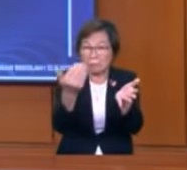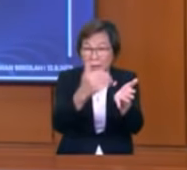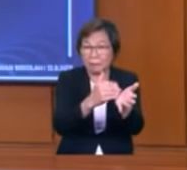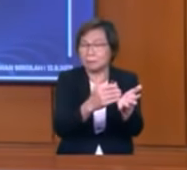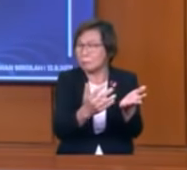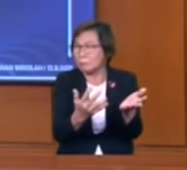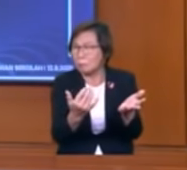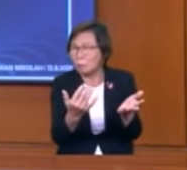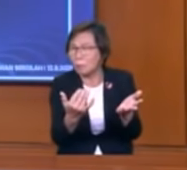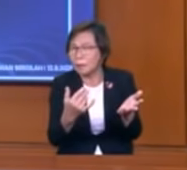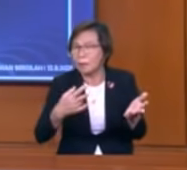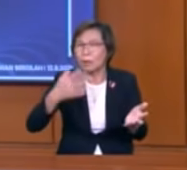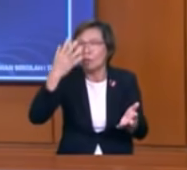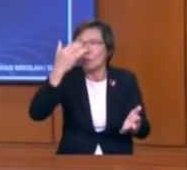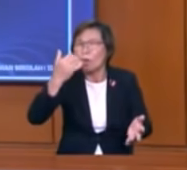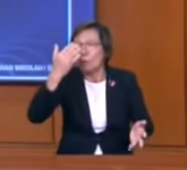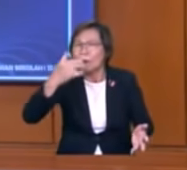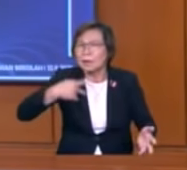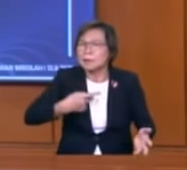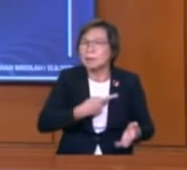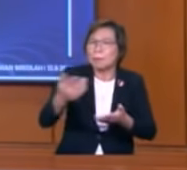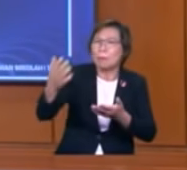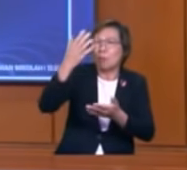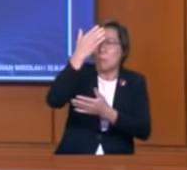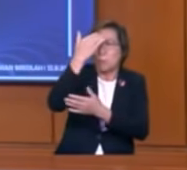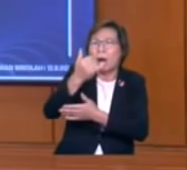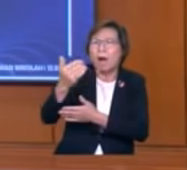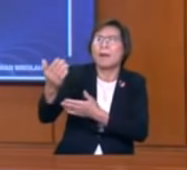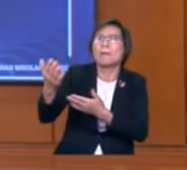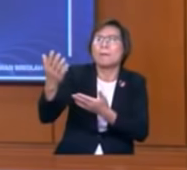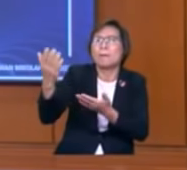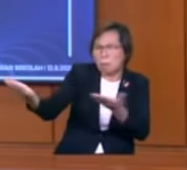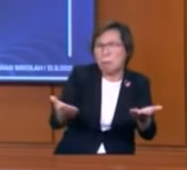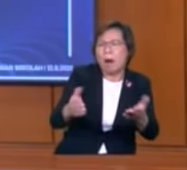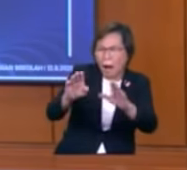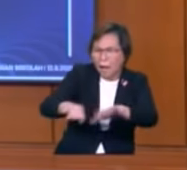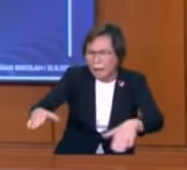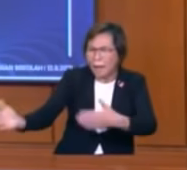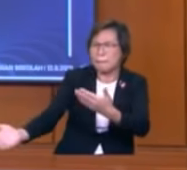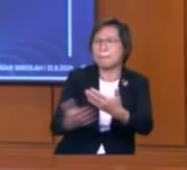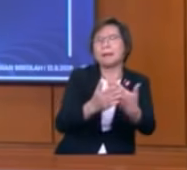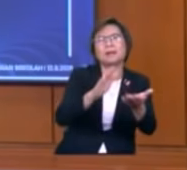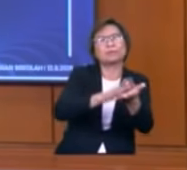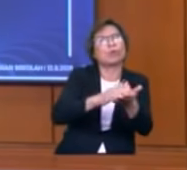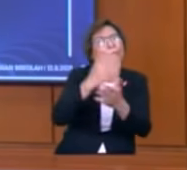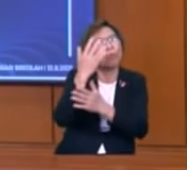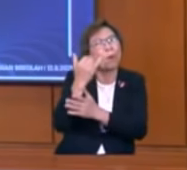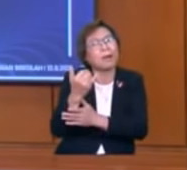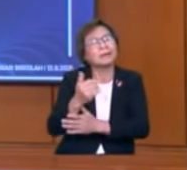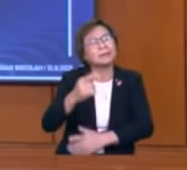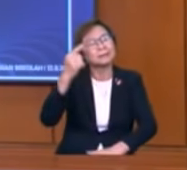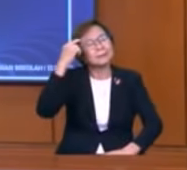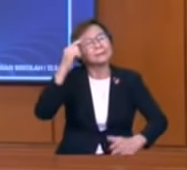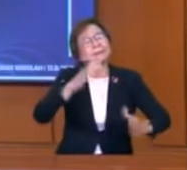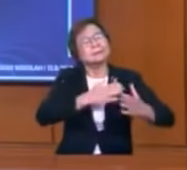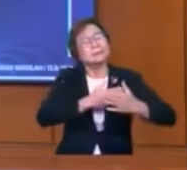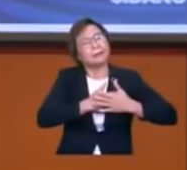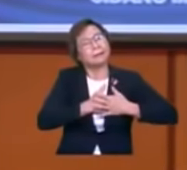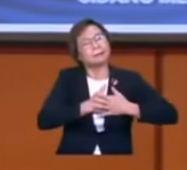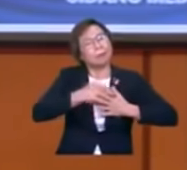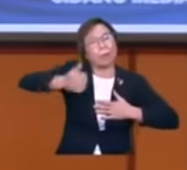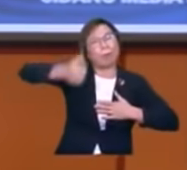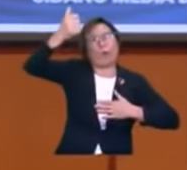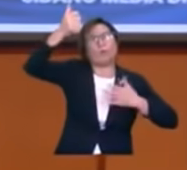Mengapo tit enak bahwa anak-anak ini kembali ke sekolah Hai niatnya yang paling utama